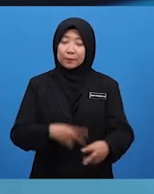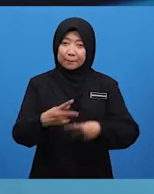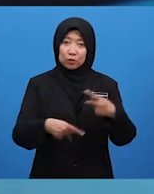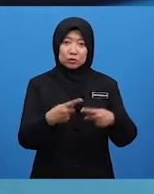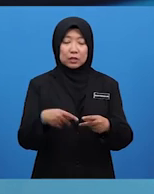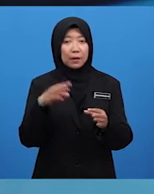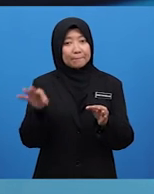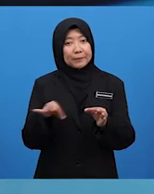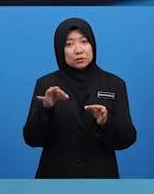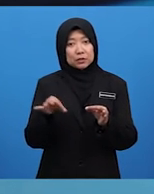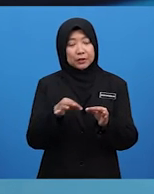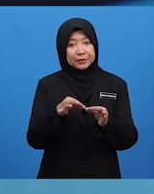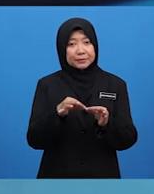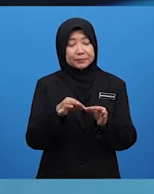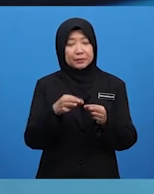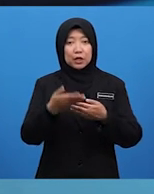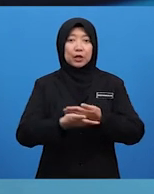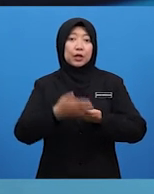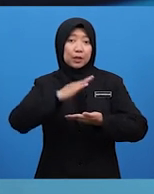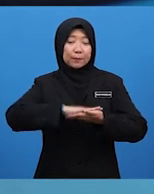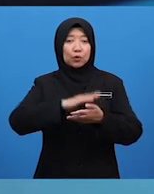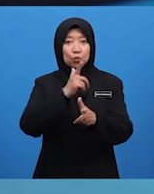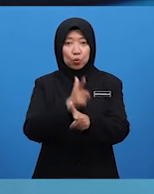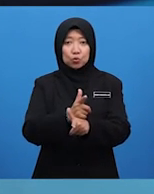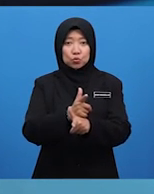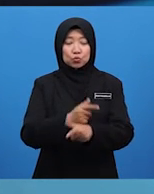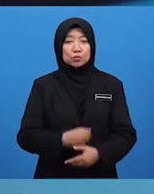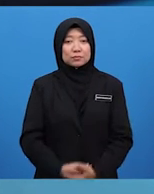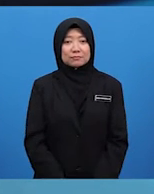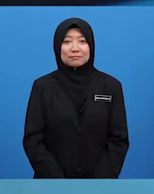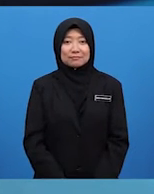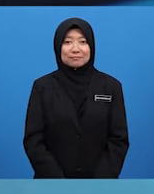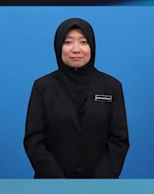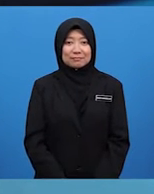Proses menjahit, menjahit kelepek lurus.